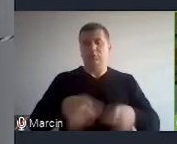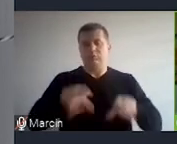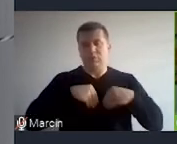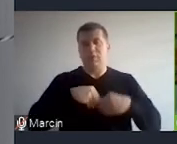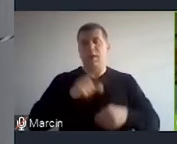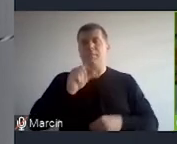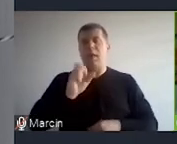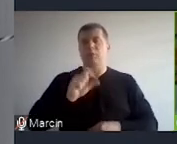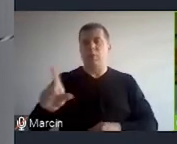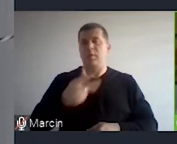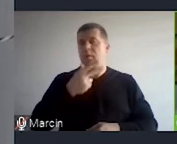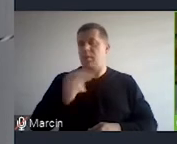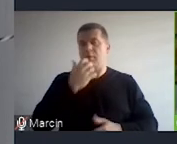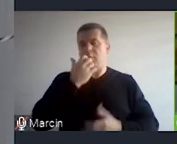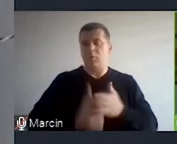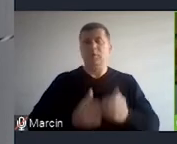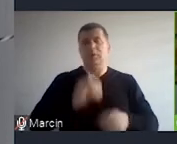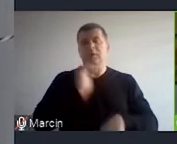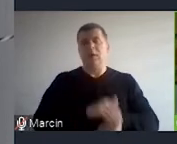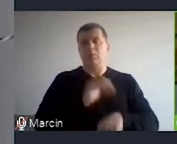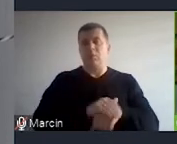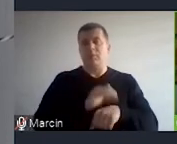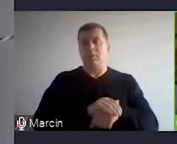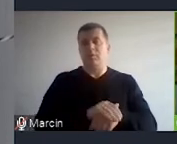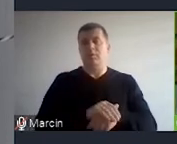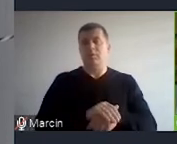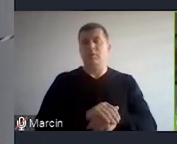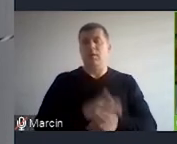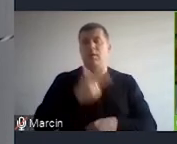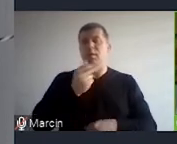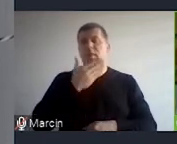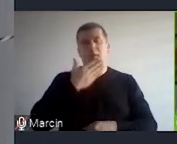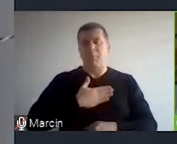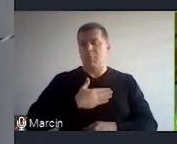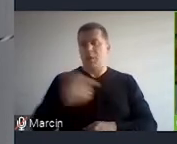personelu, nie stosujemy zamówień, nie mamy